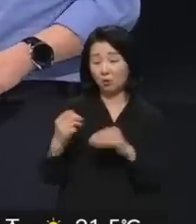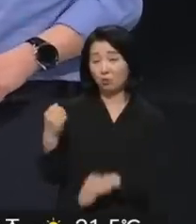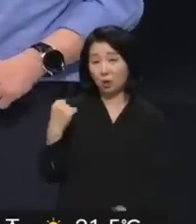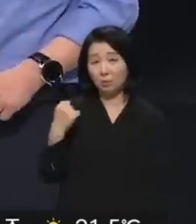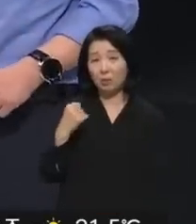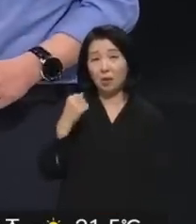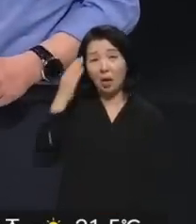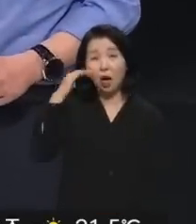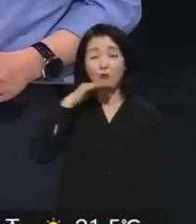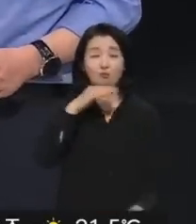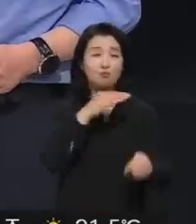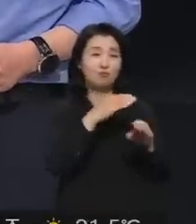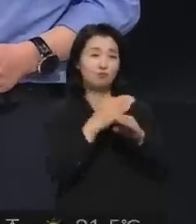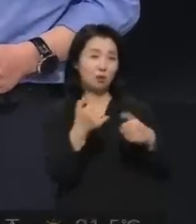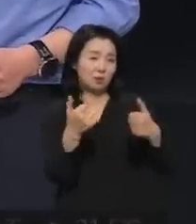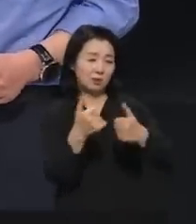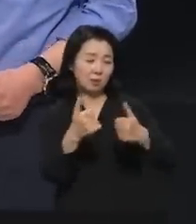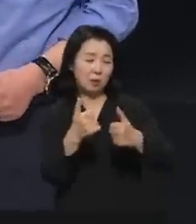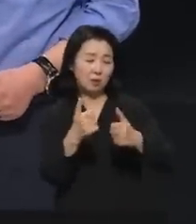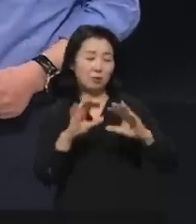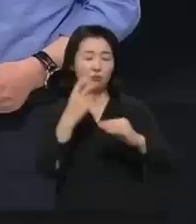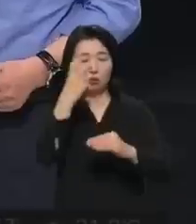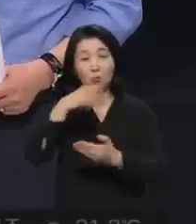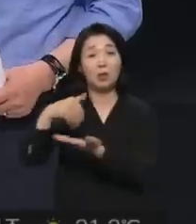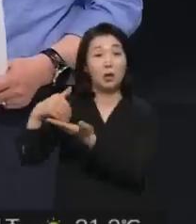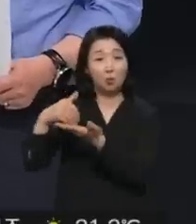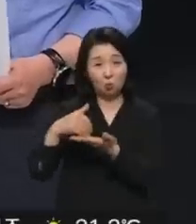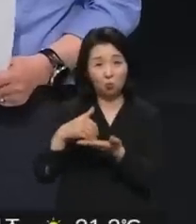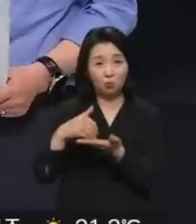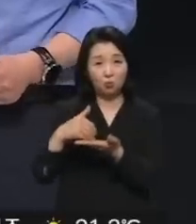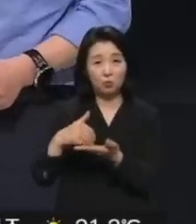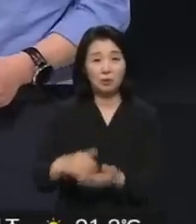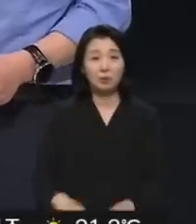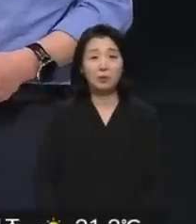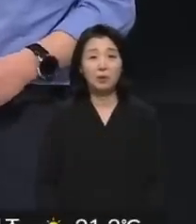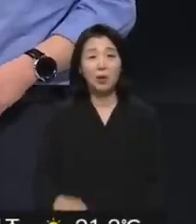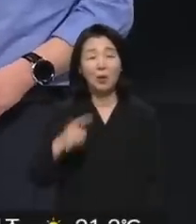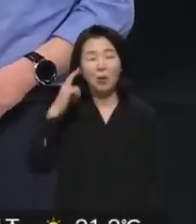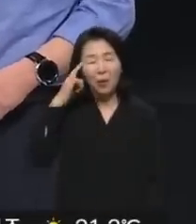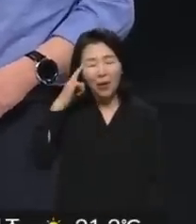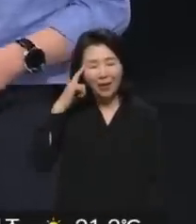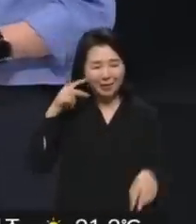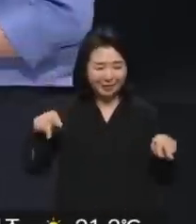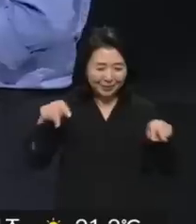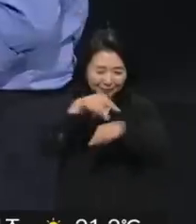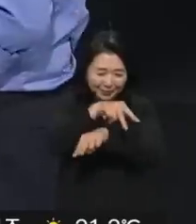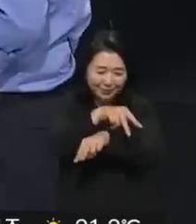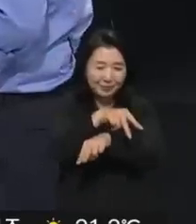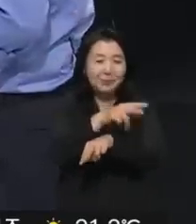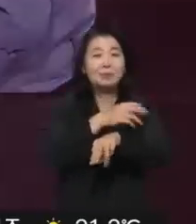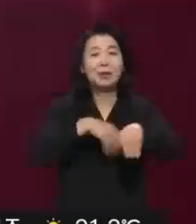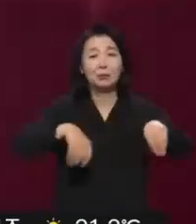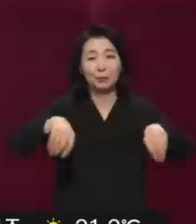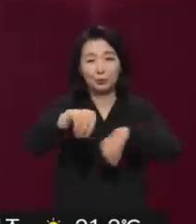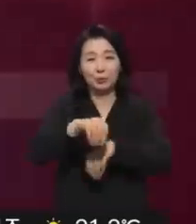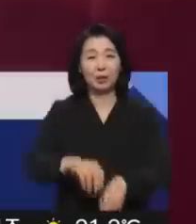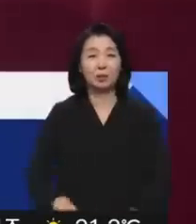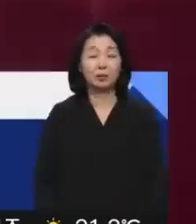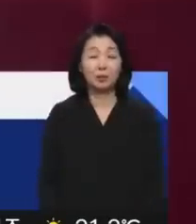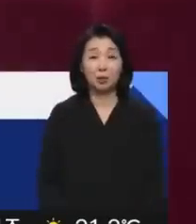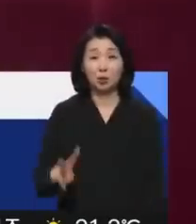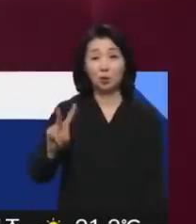남북 정상회담 국정조사를 요구했었죠. 당시와 공수가 뒤바뀐 겁니다. USB